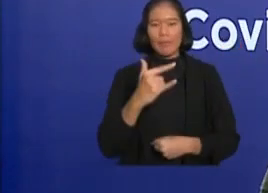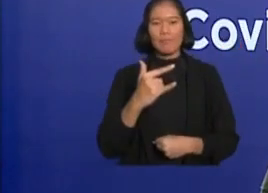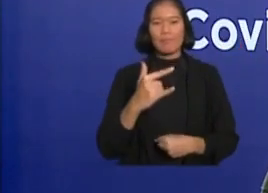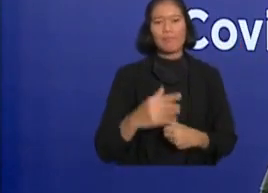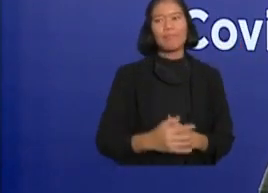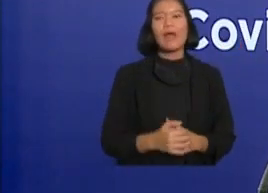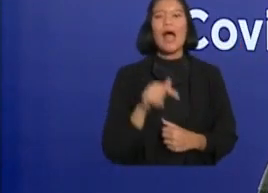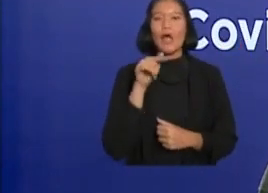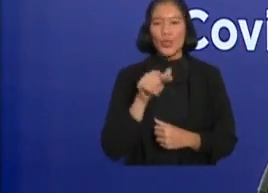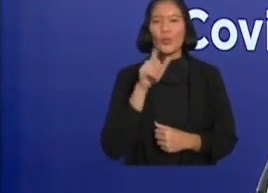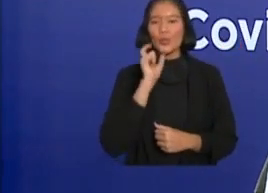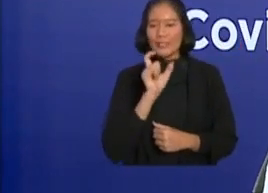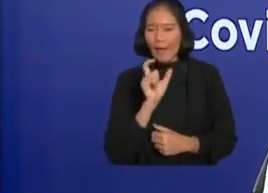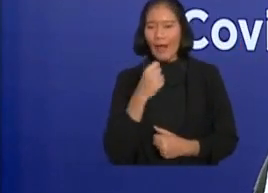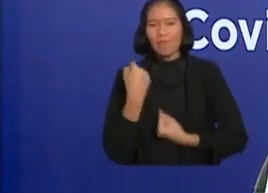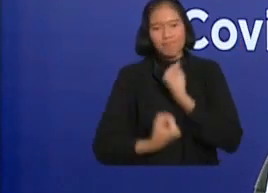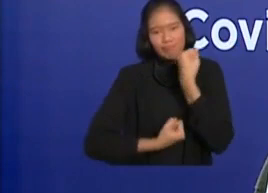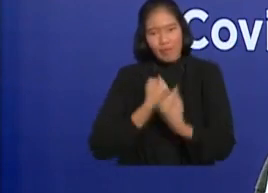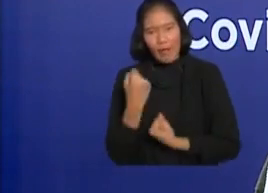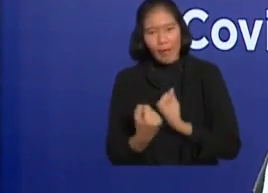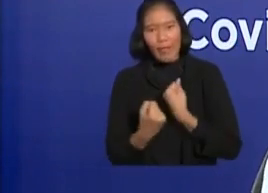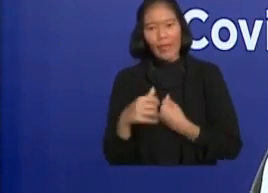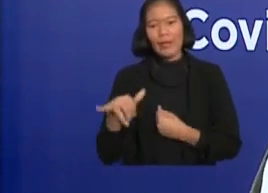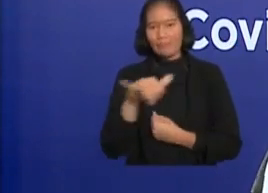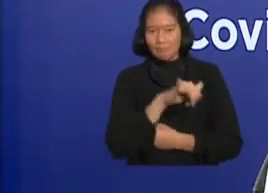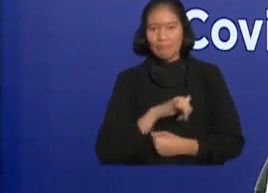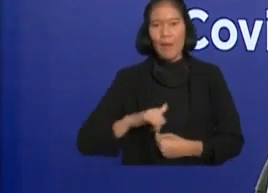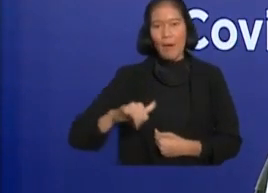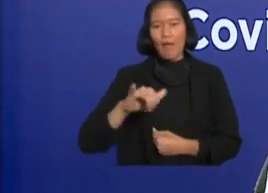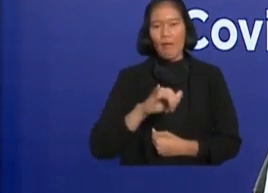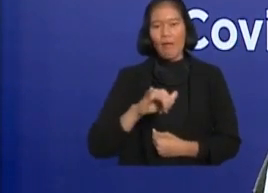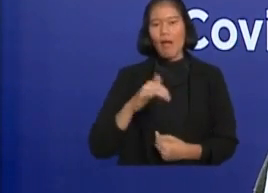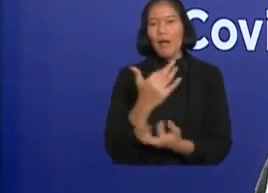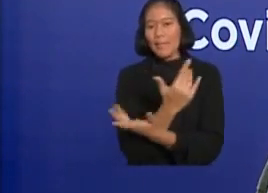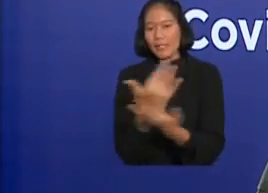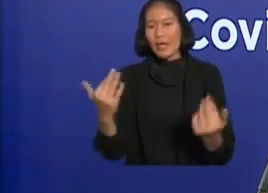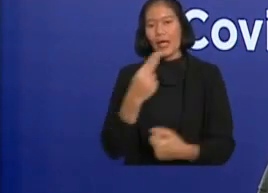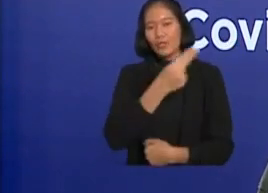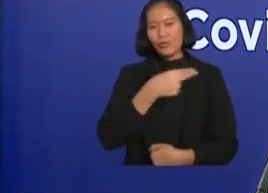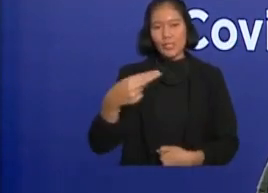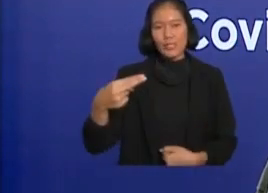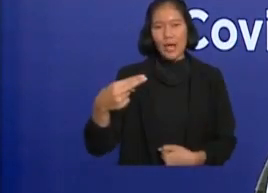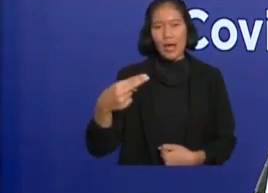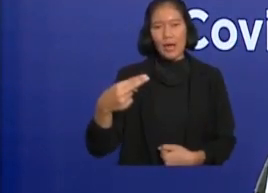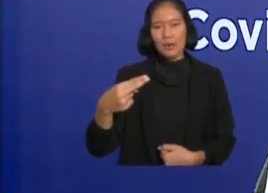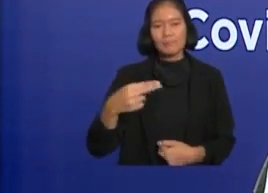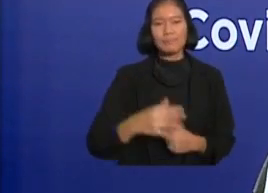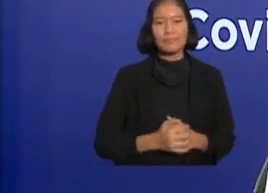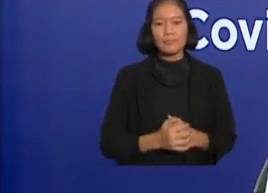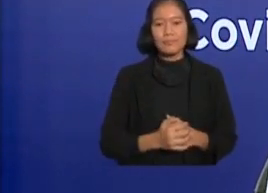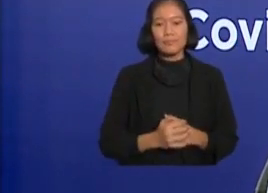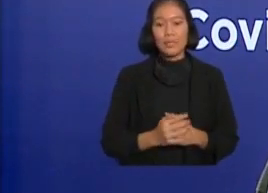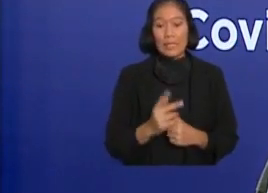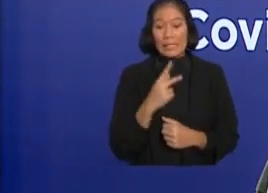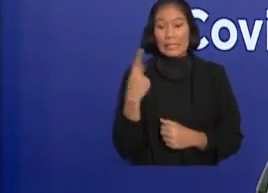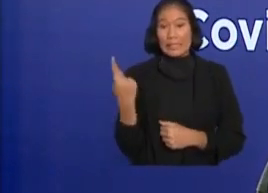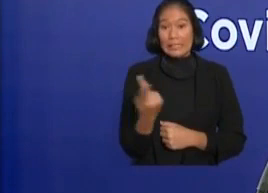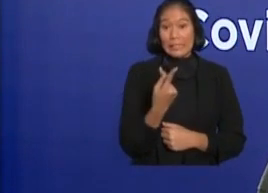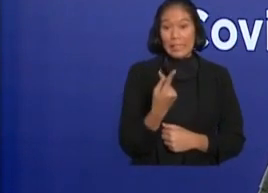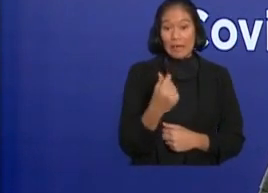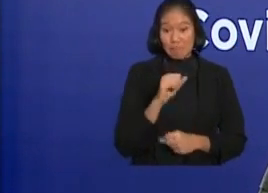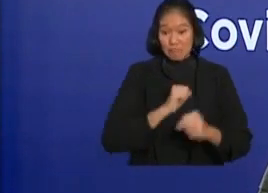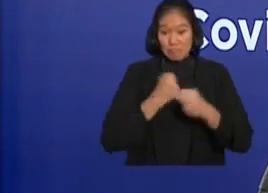itu adalah gerakan bersama-sama seluruh masyarakat di Indonesia kalau kita semua melakukan